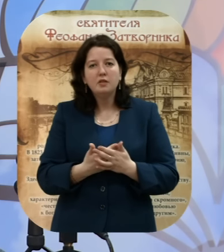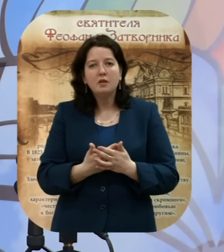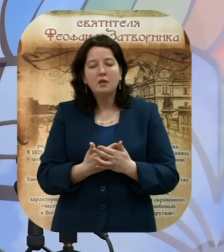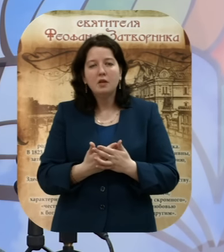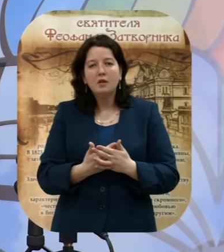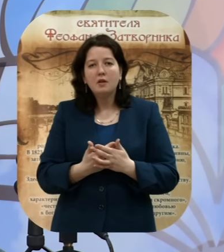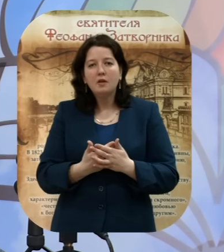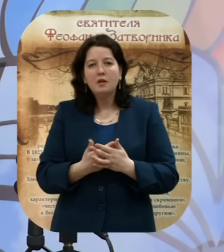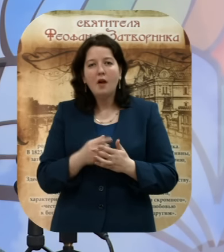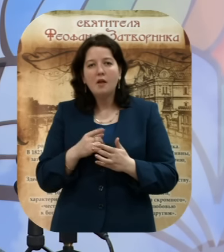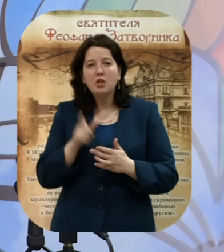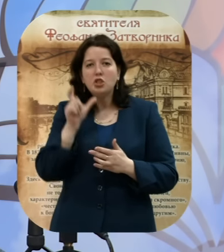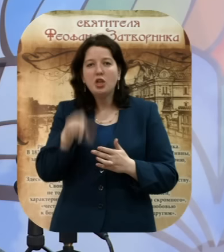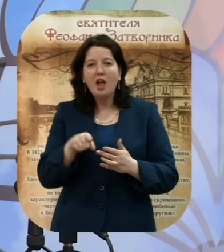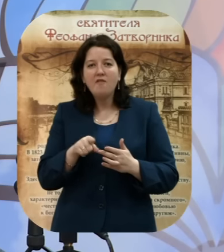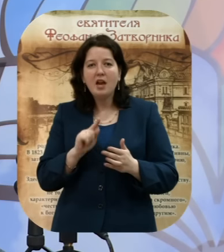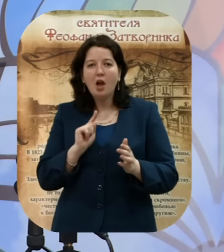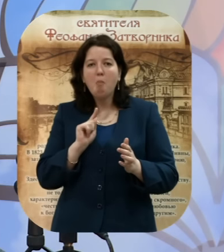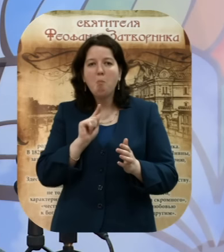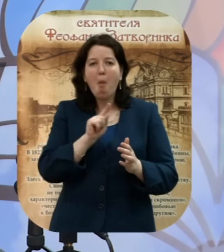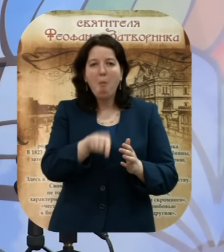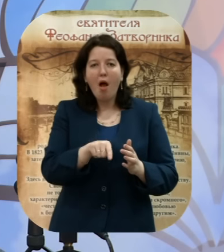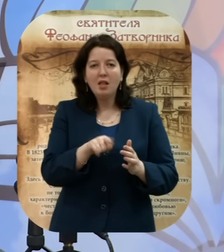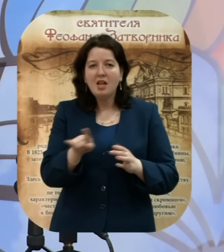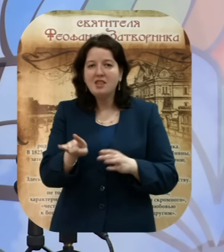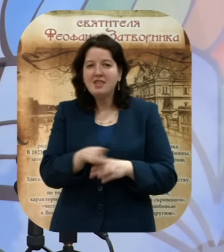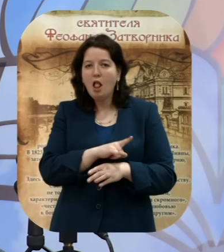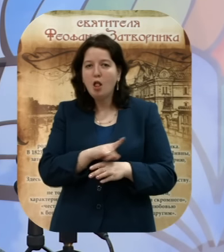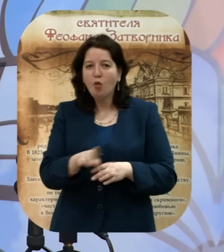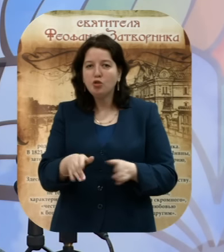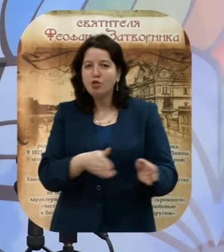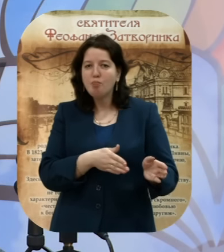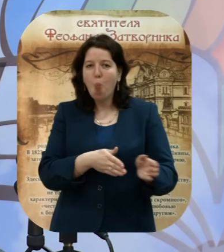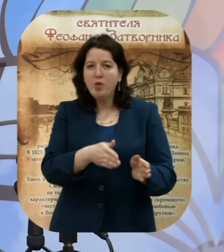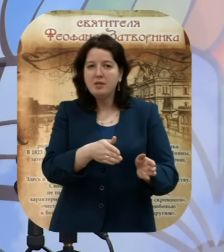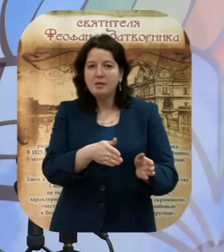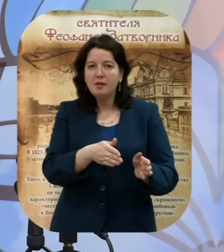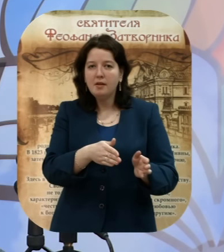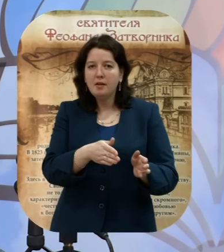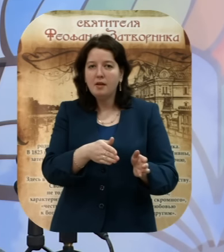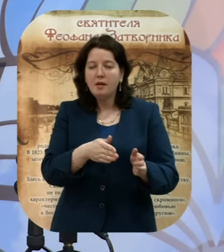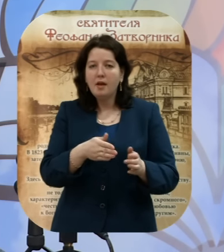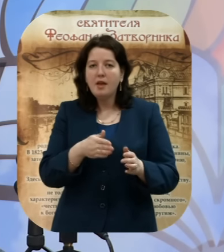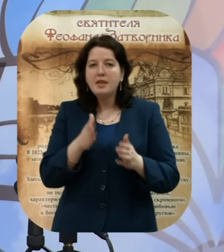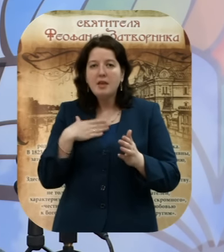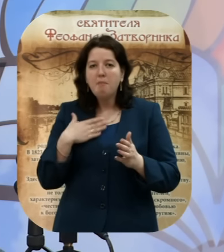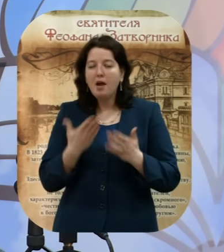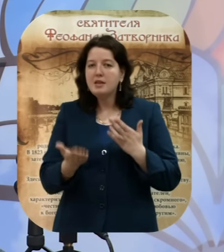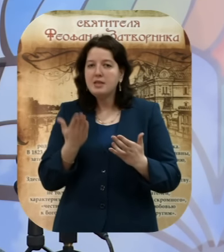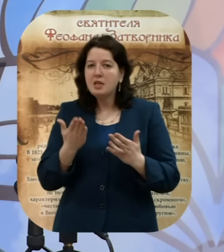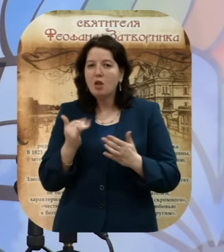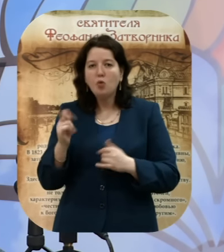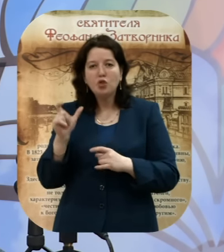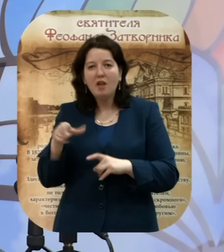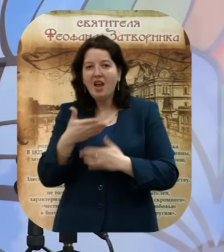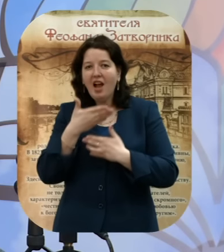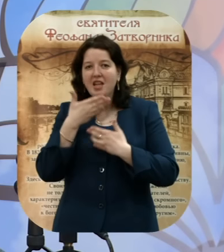Знай, ты попал на ложный путь. Ибо отсутствие покаяния свидетельствует о